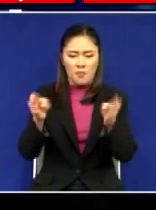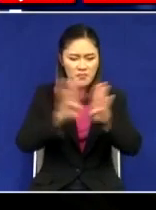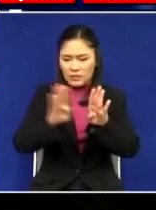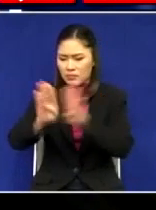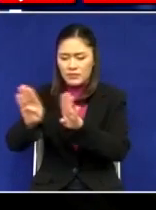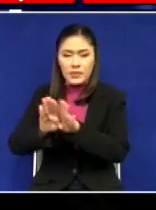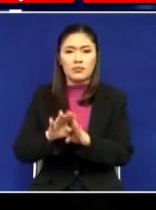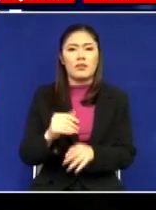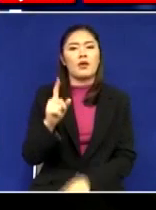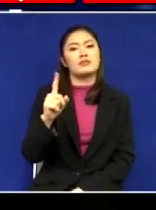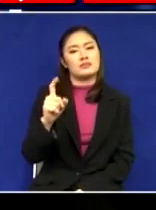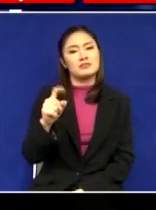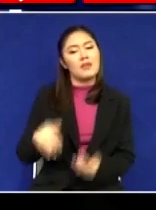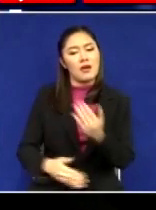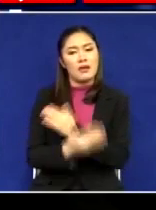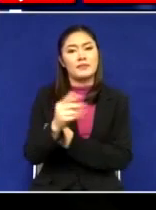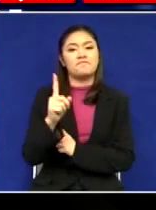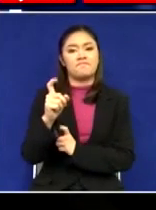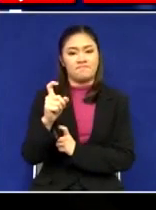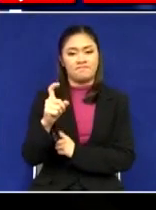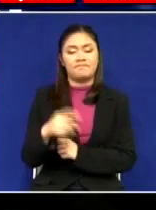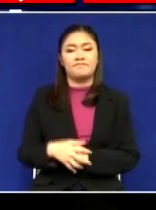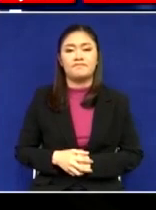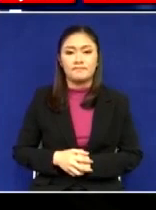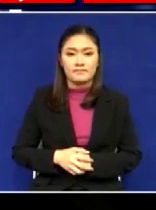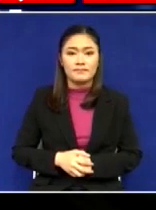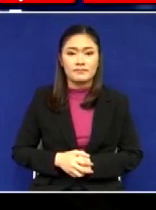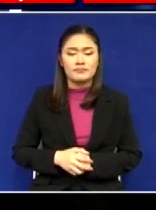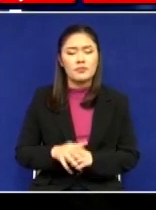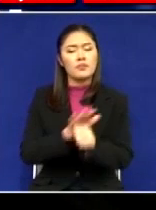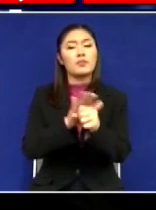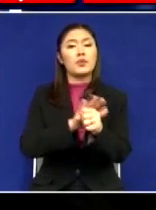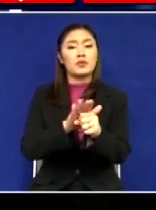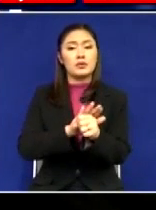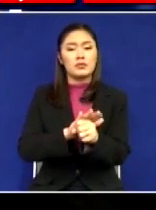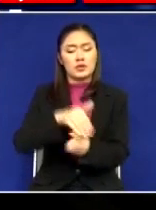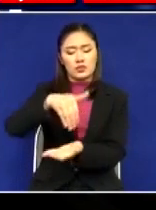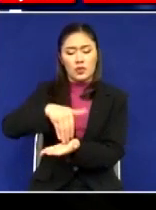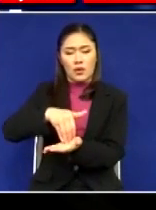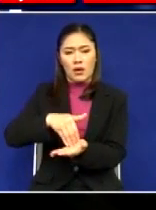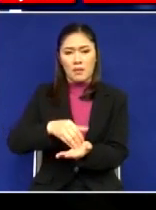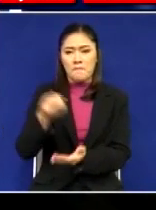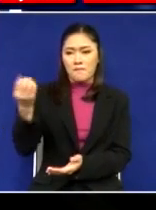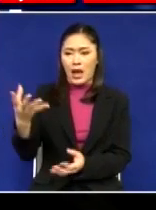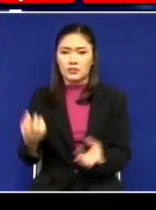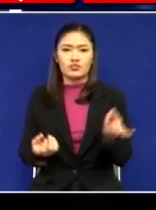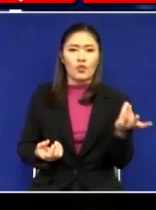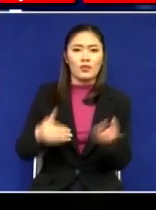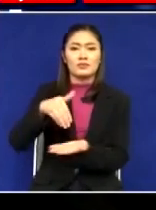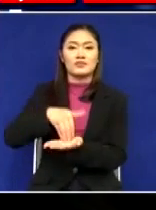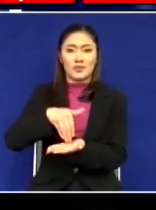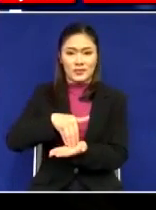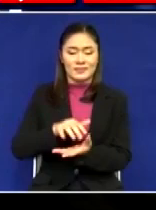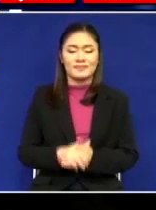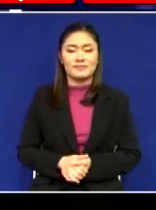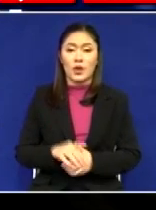กนี้คือสถานที่ที่มีความเสี่ยงสูงนะครับส่วนความเสี่ยงปานกลางก็จะเป็นอะไรที่อยู่ตรงกลางระหว่างเสี่ยงสูงเสี่ยงต่ำเนี่ยแหละนะครับระ